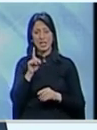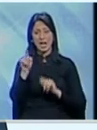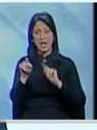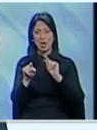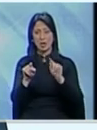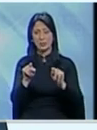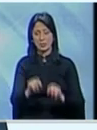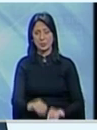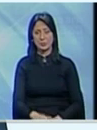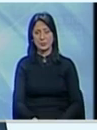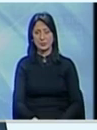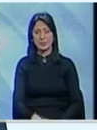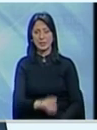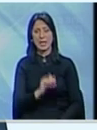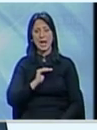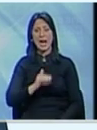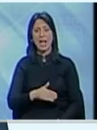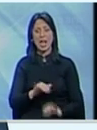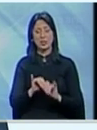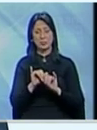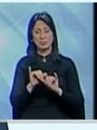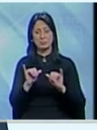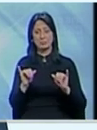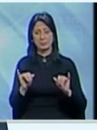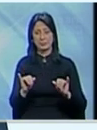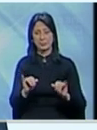კონდიციების აბსოლუტურ მე